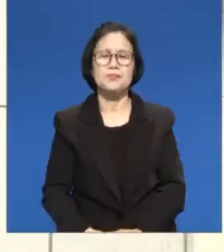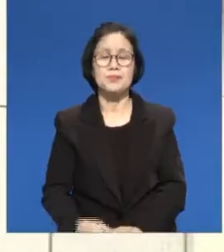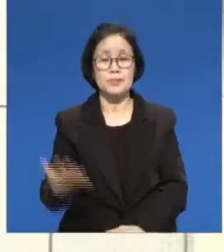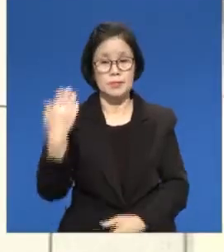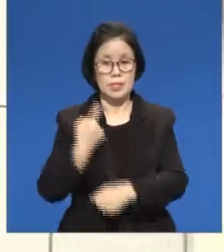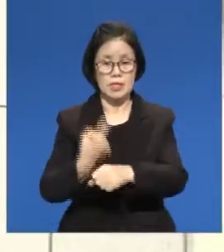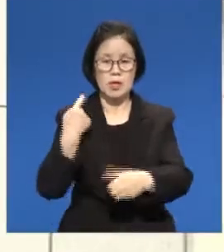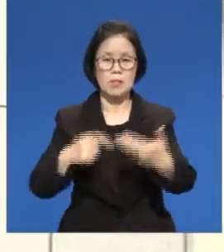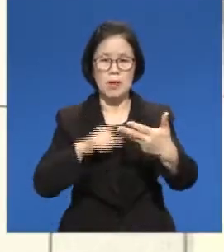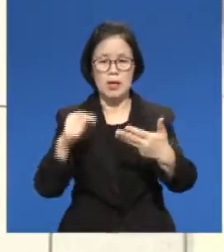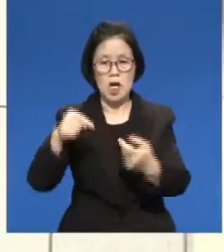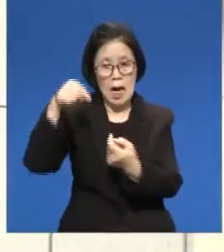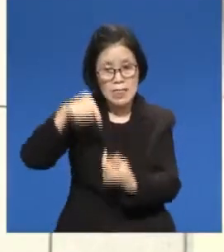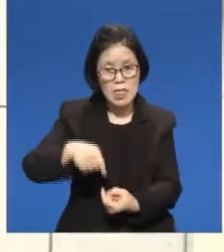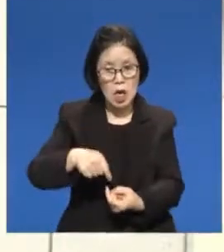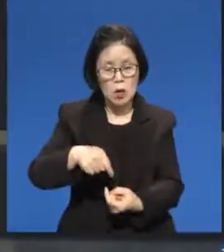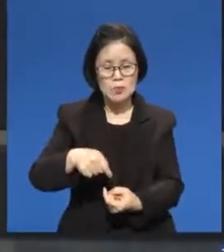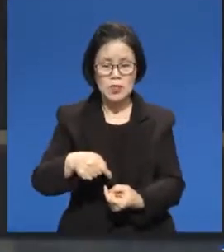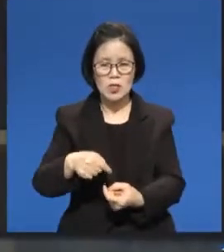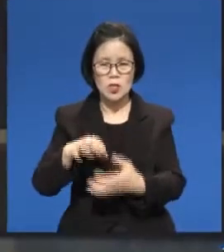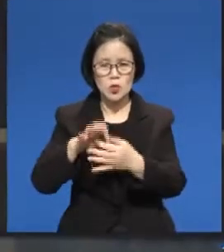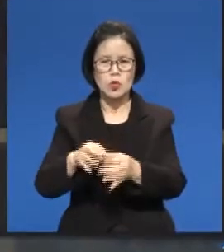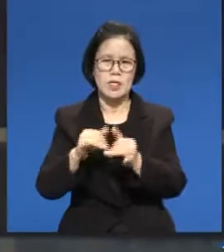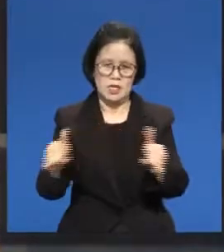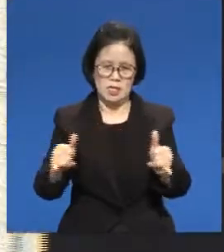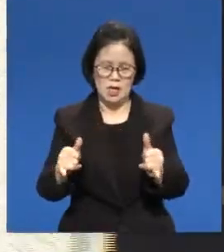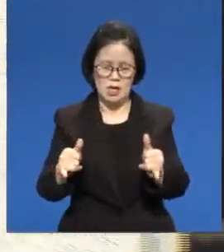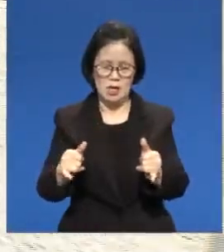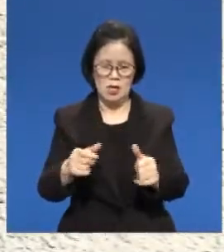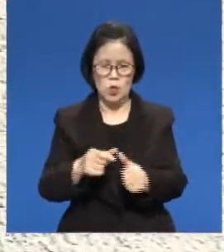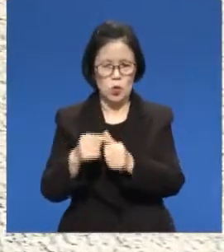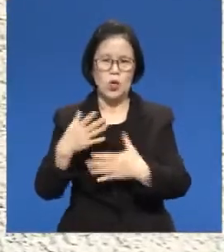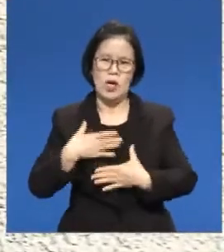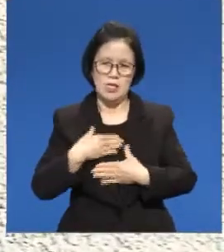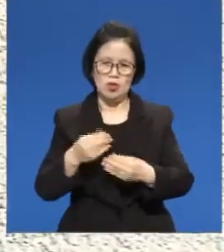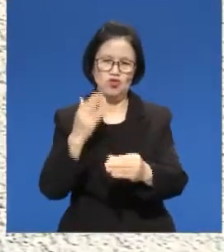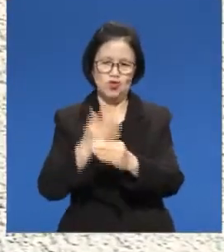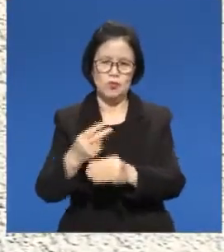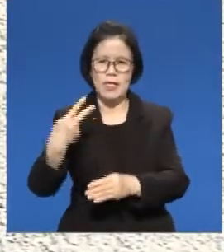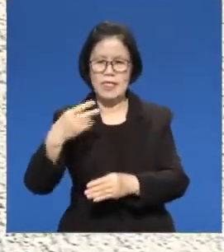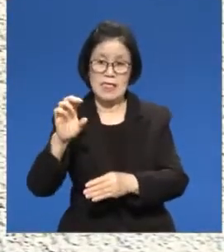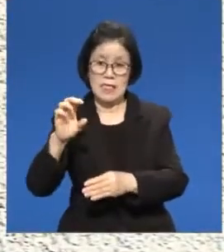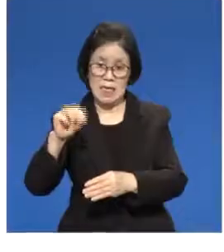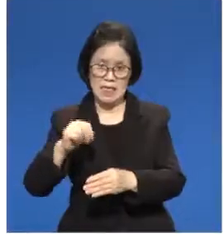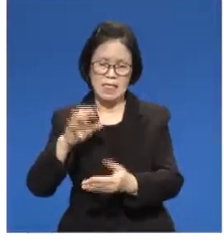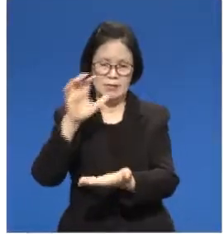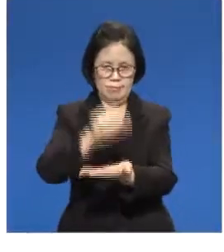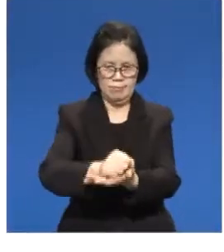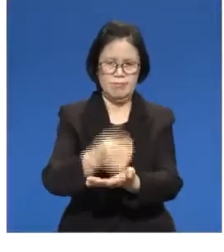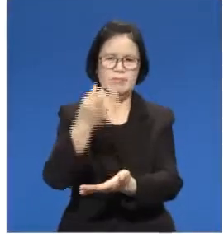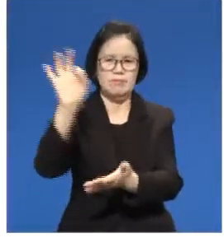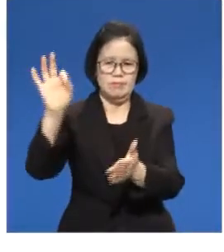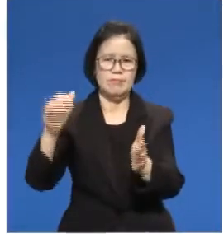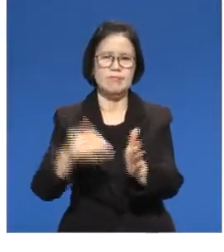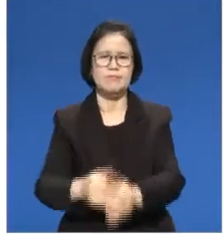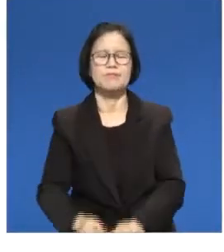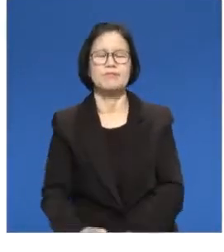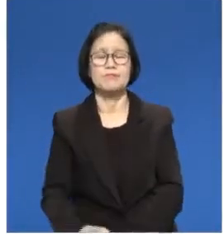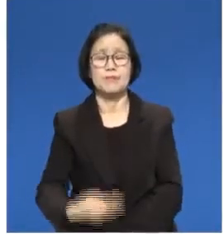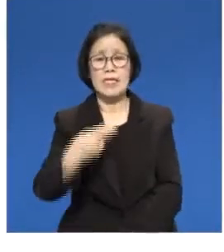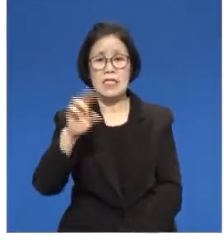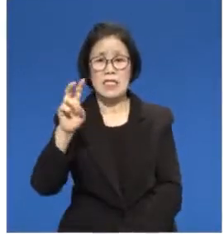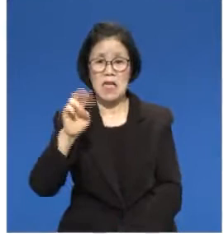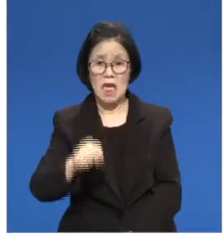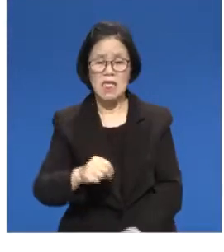하청 업체 종사자 고용안정을 조건으로 kt hcn 인수를 승리했습니다 hcn 은